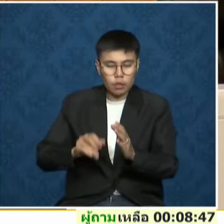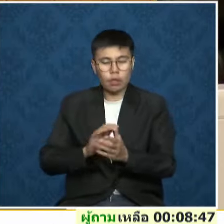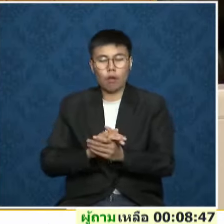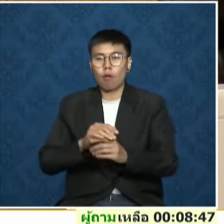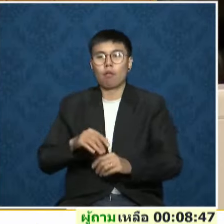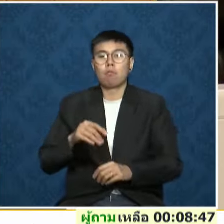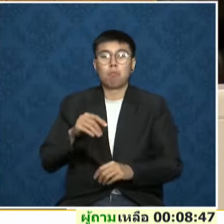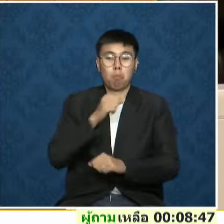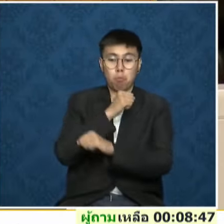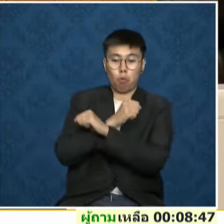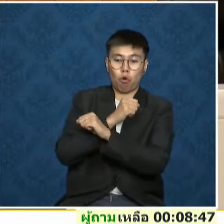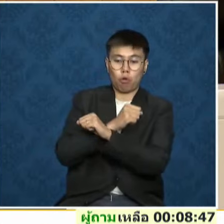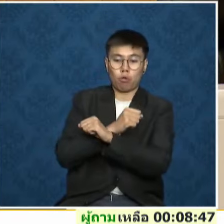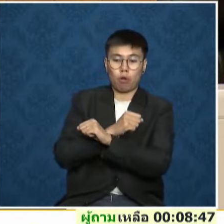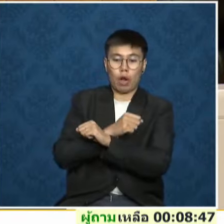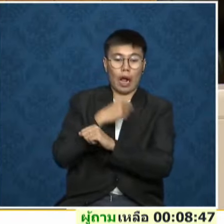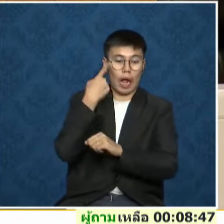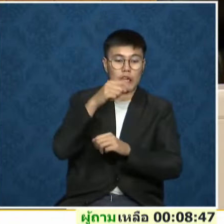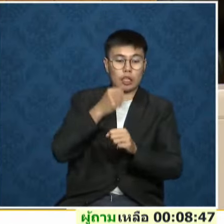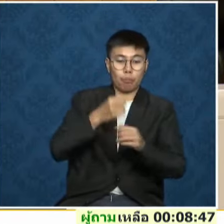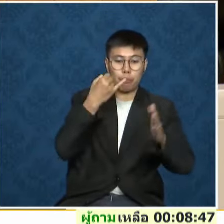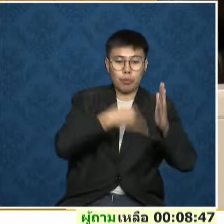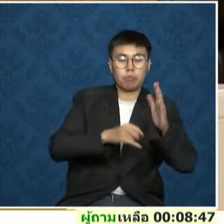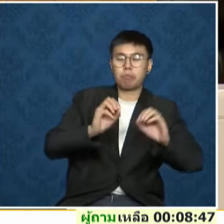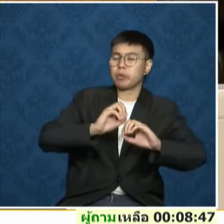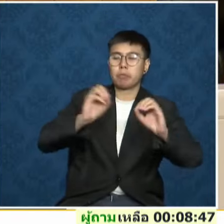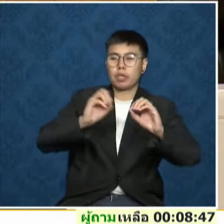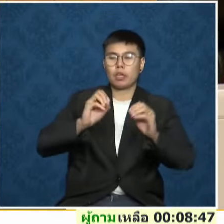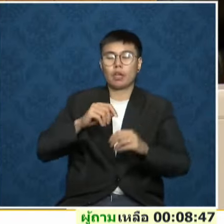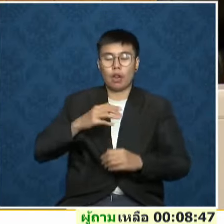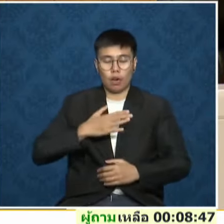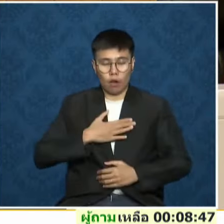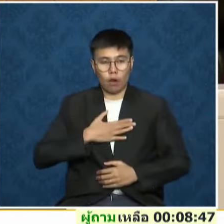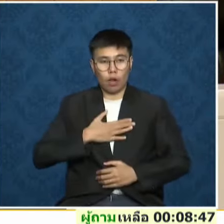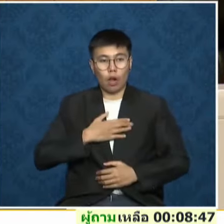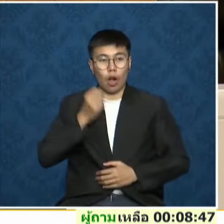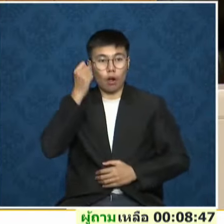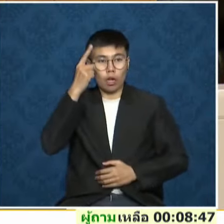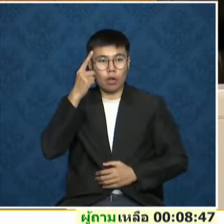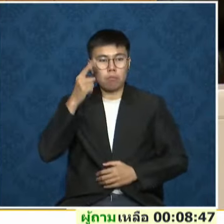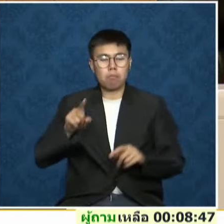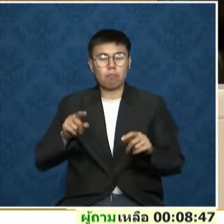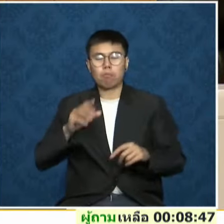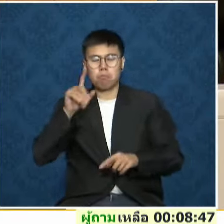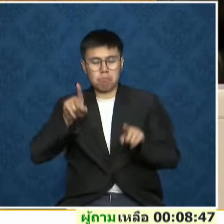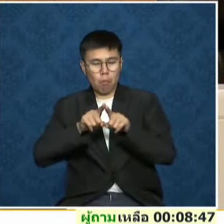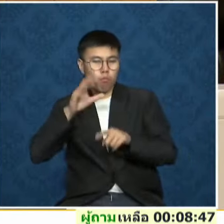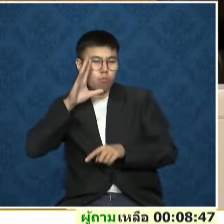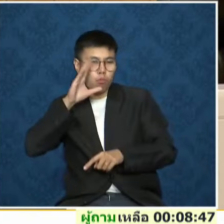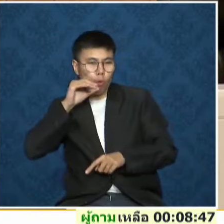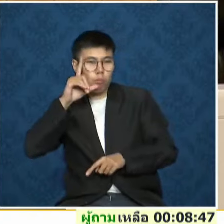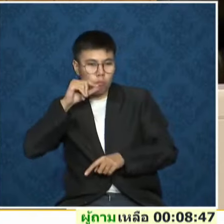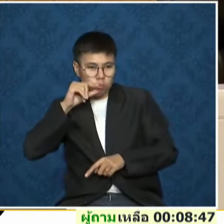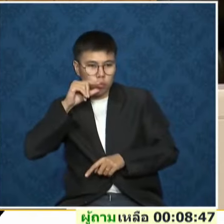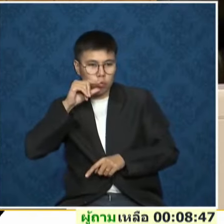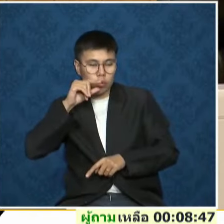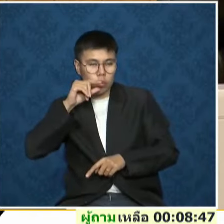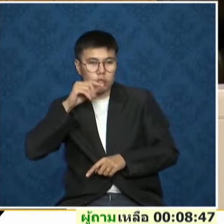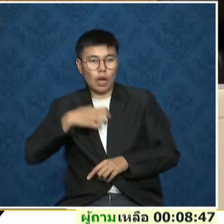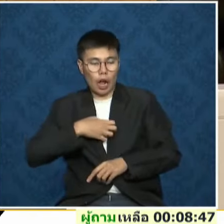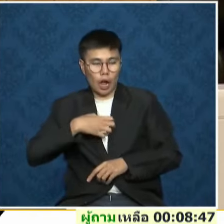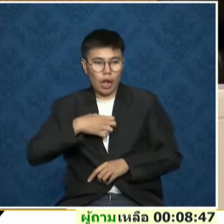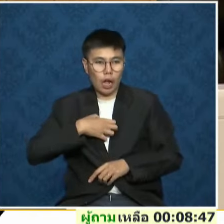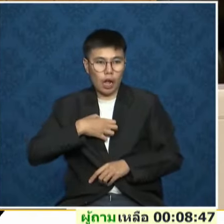องคนผิดแน่นอนครับเพราะว่าพวกเราเองก็หัวอกของผู้เป็นพ่อเป็นแม่ผู้ที่อย